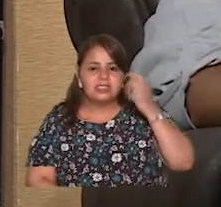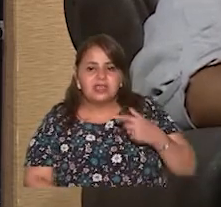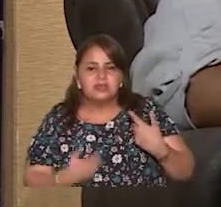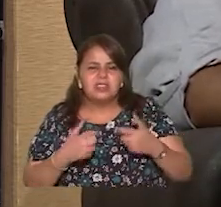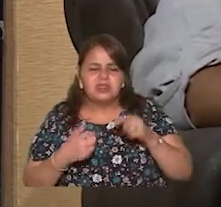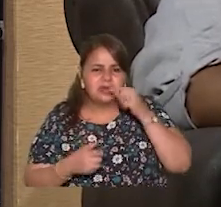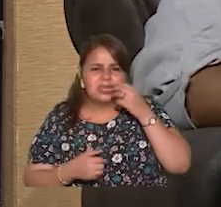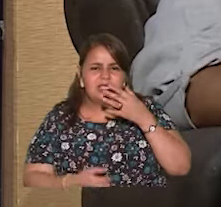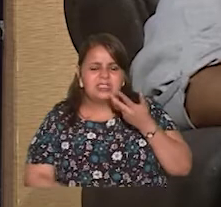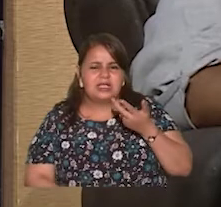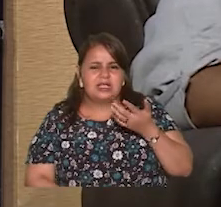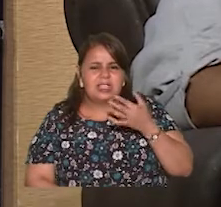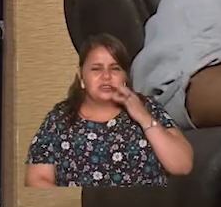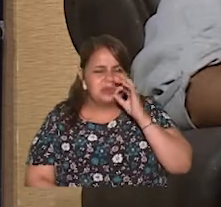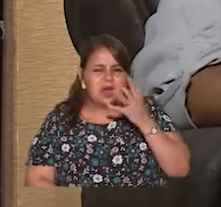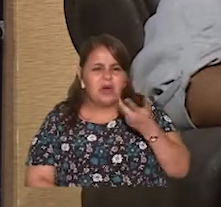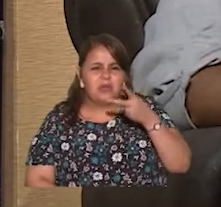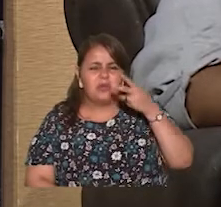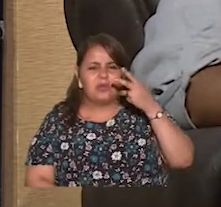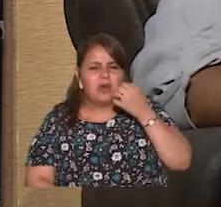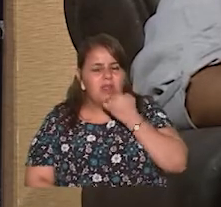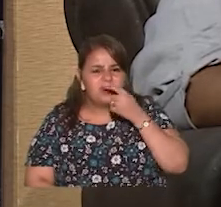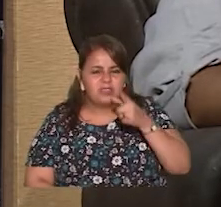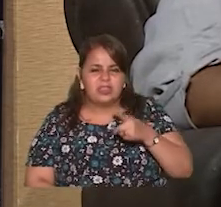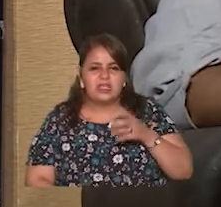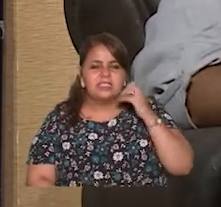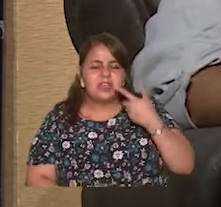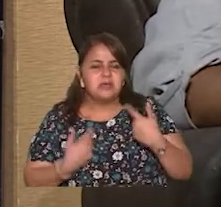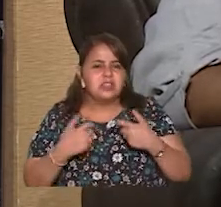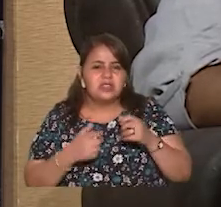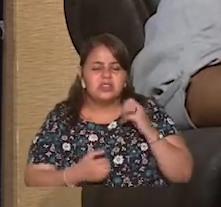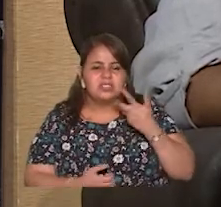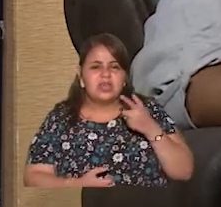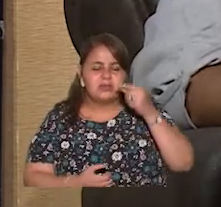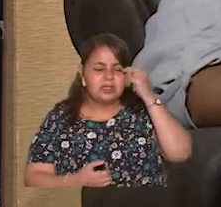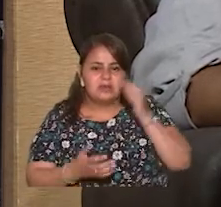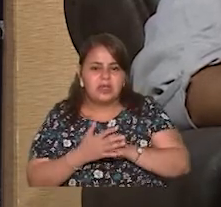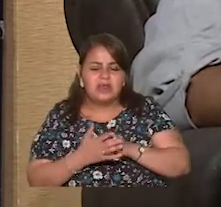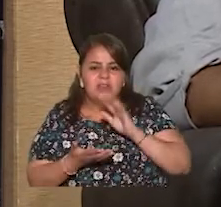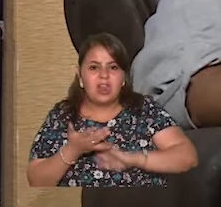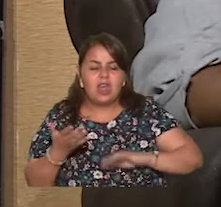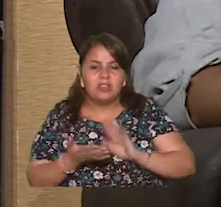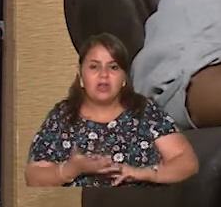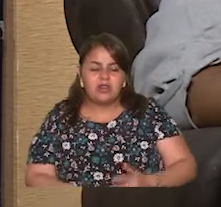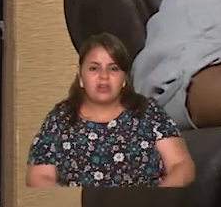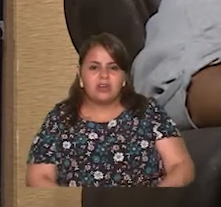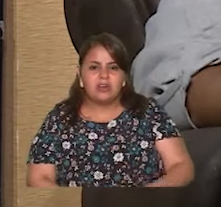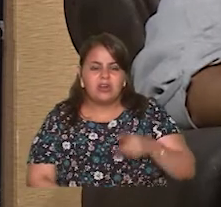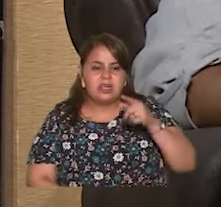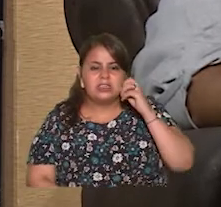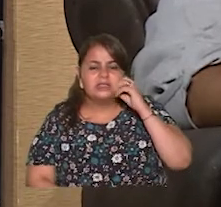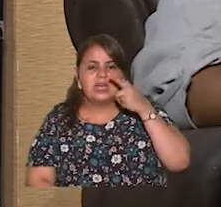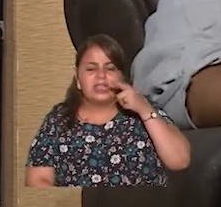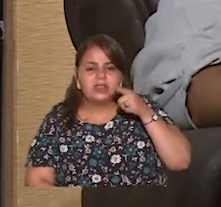بتتهان، ازاي بتتصرف لما بتغلط، ازاي بتتصرف لما يبقى البيت في خطر، ازاي لما تبقى في موقف انت محتاج ان